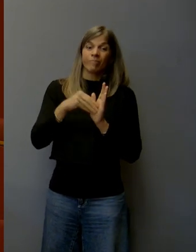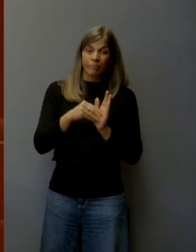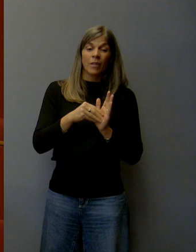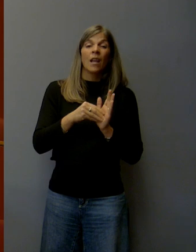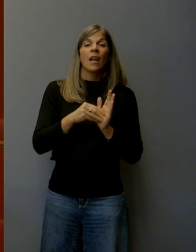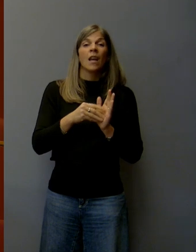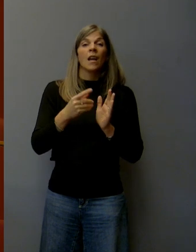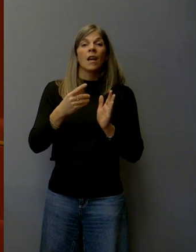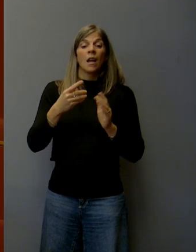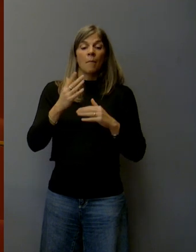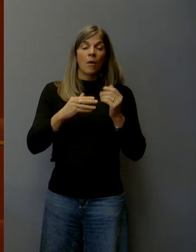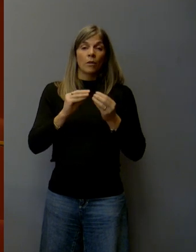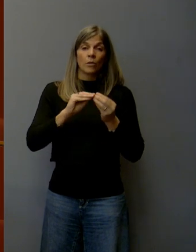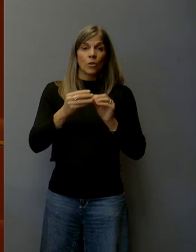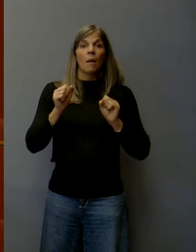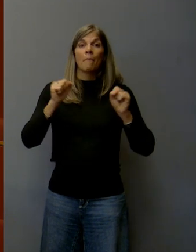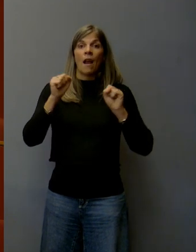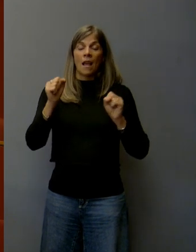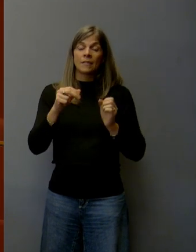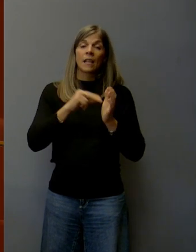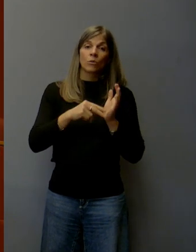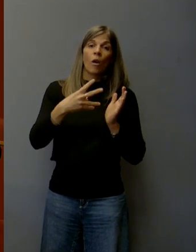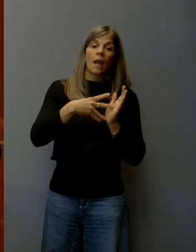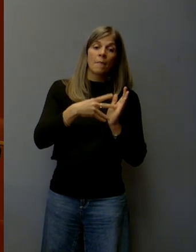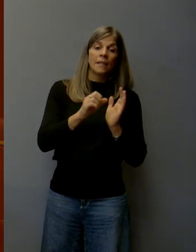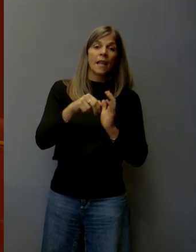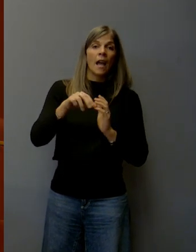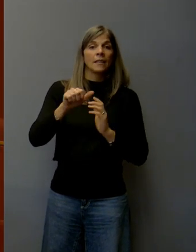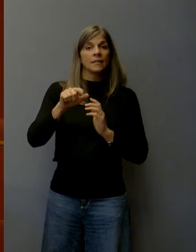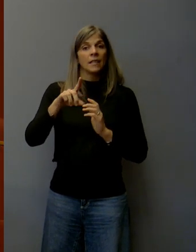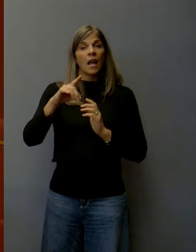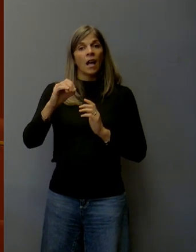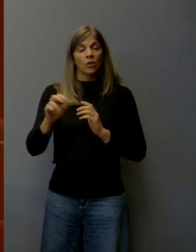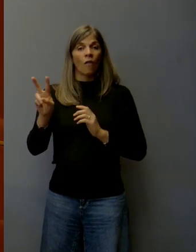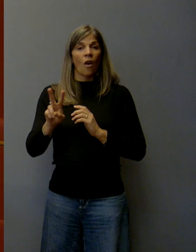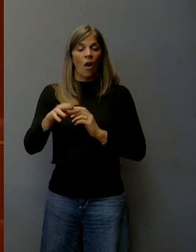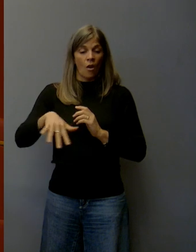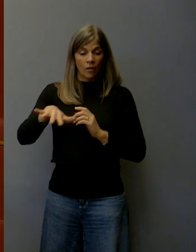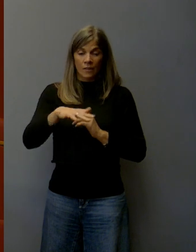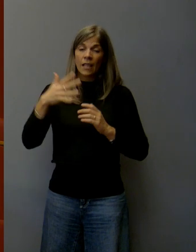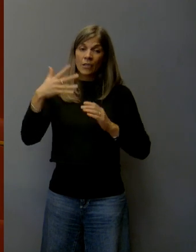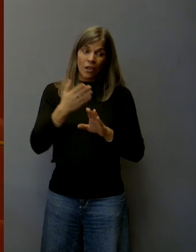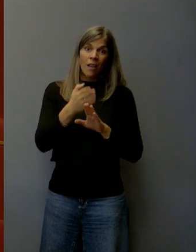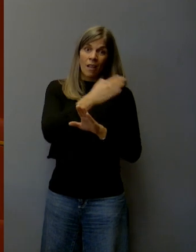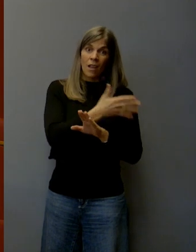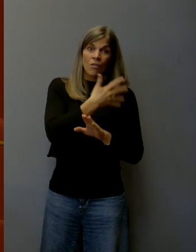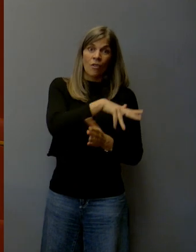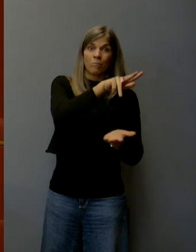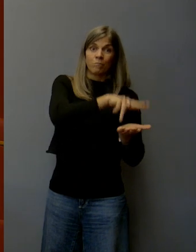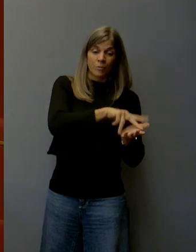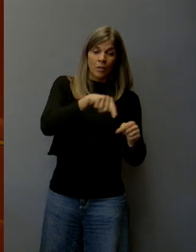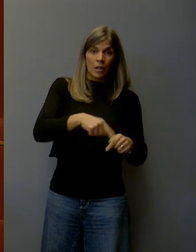manutenzione straordinaria della palestra delle scuole medie a saldo di Voltri quale già prevista nel Piano Triennale degli investimenti